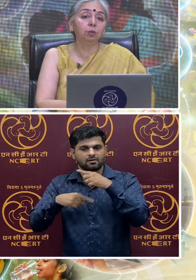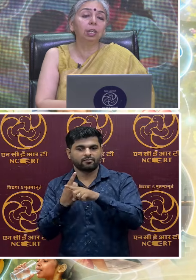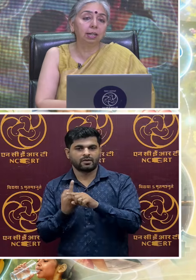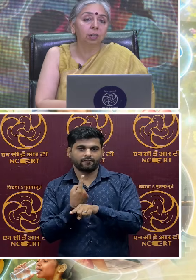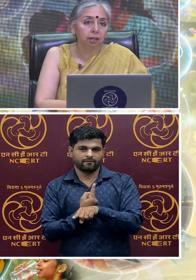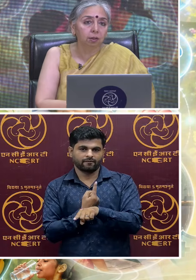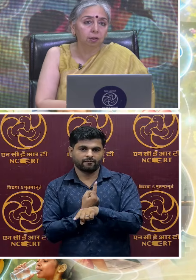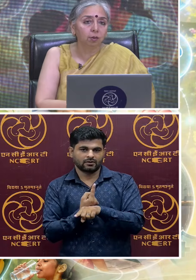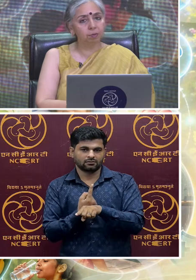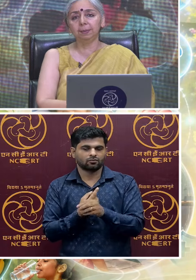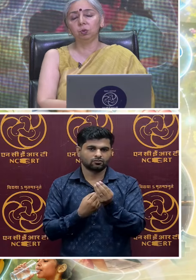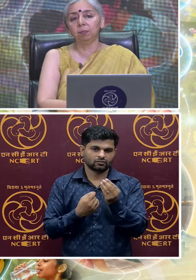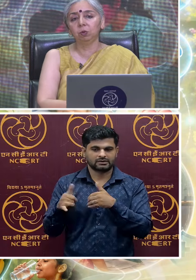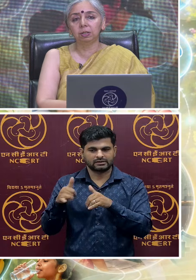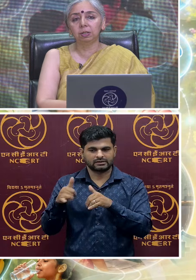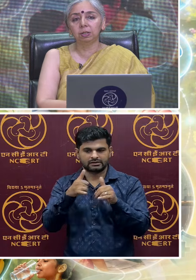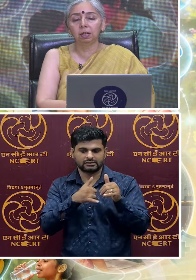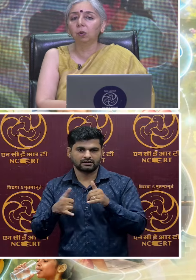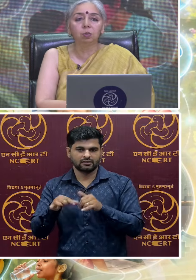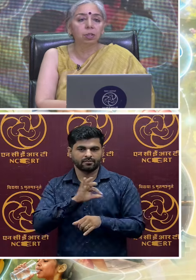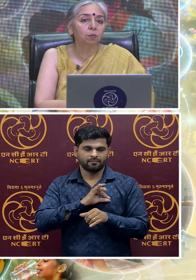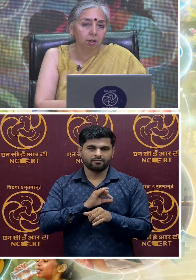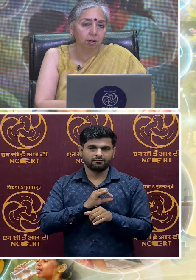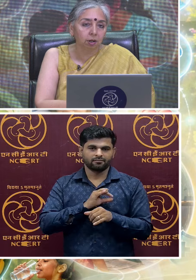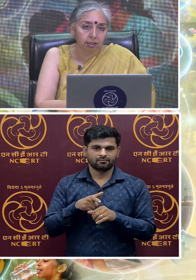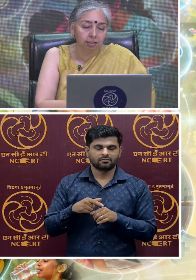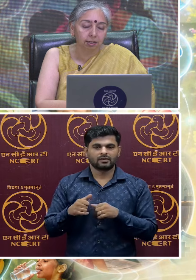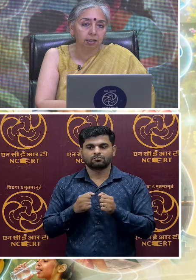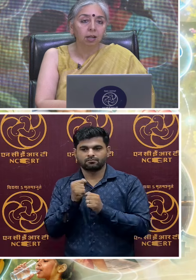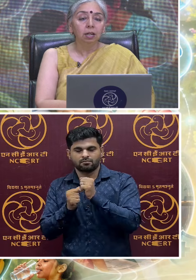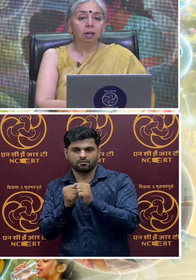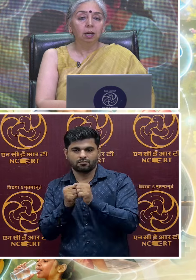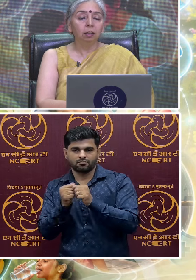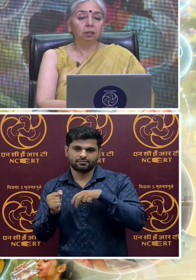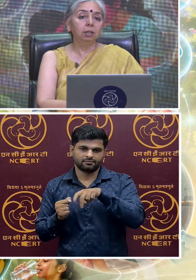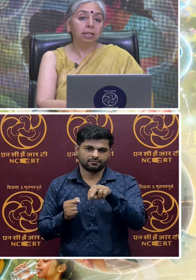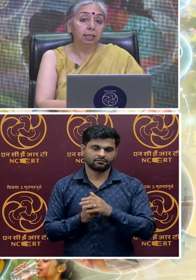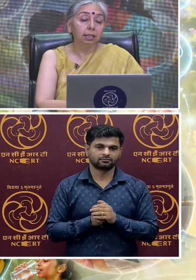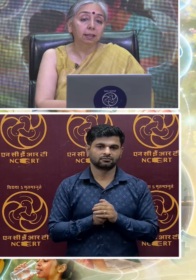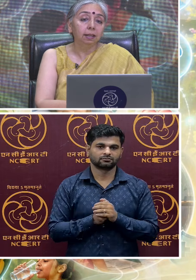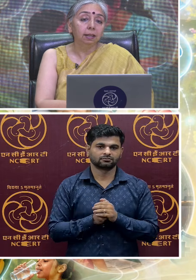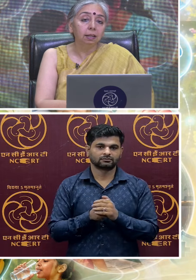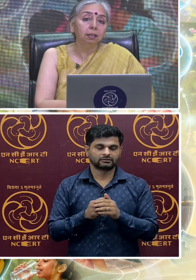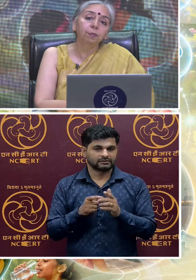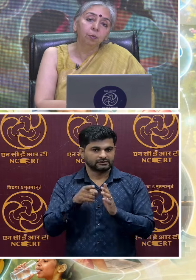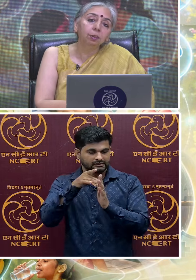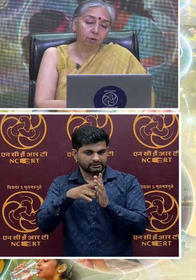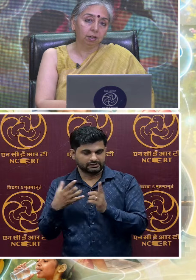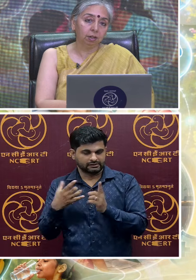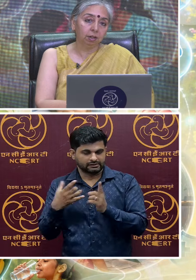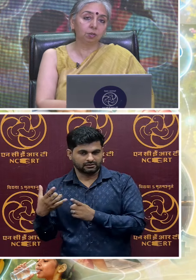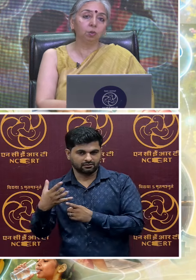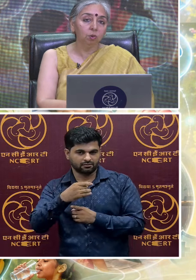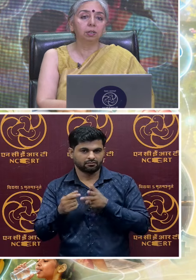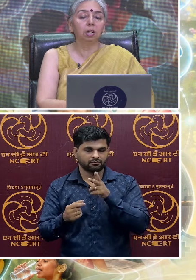कुछ ना कुछ खेलना चाहिए, कोई भी स्पोर्ट जो आपको पसंद है, और कुछ नहीं तो वॉक करने चले जाएं। क्योंकि डेटा ये कहता है कि 3/4